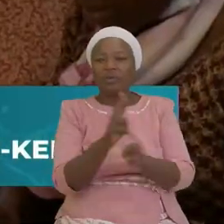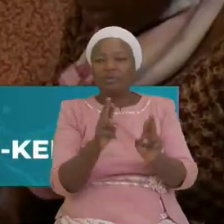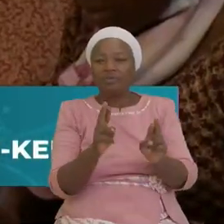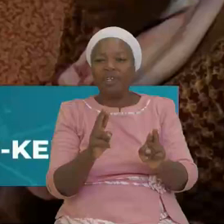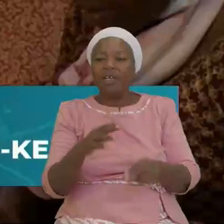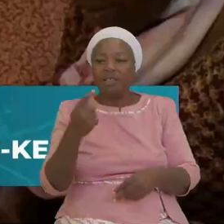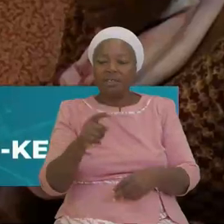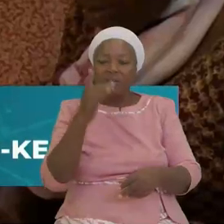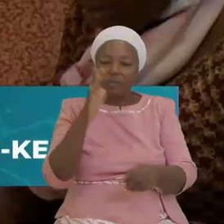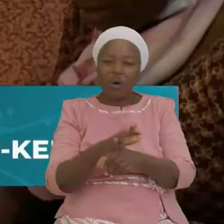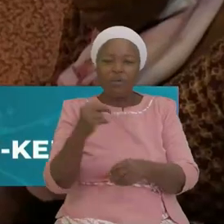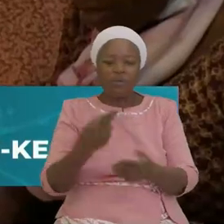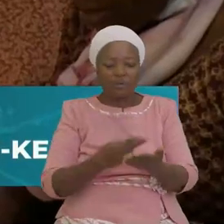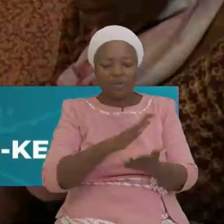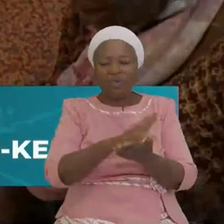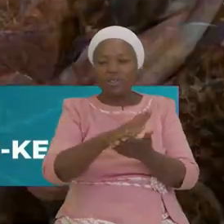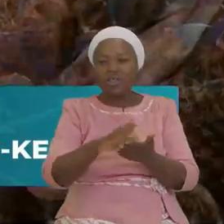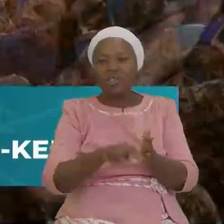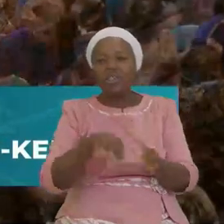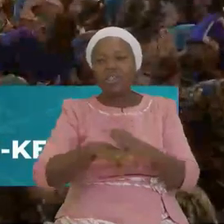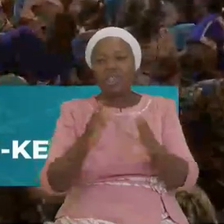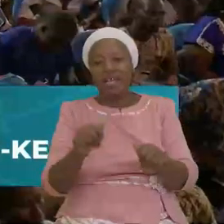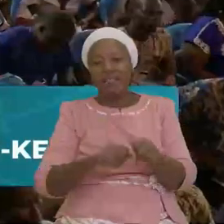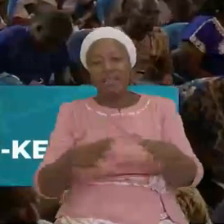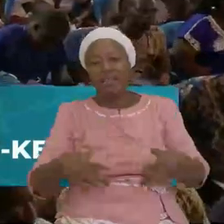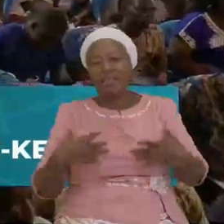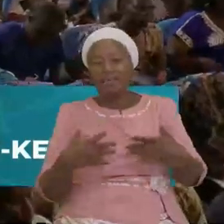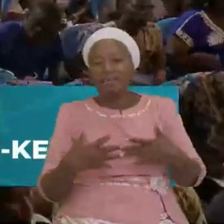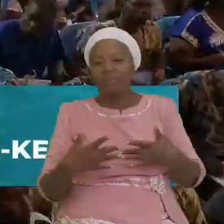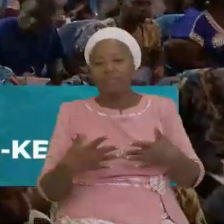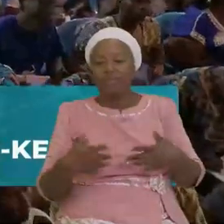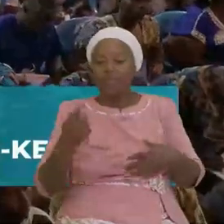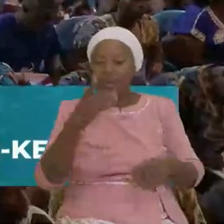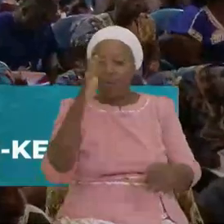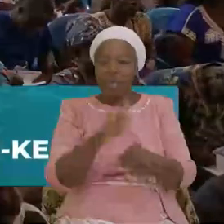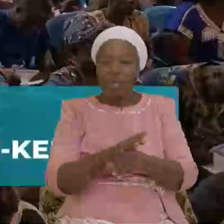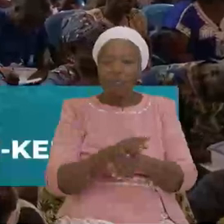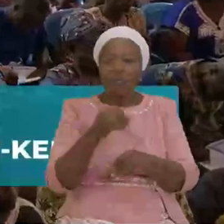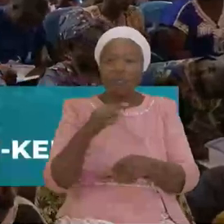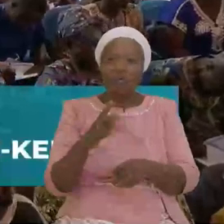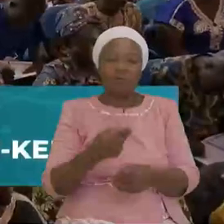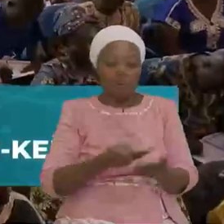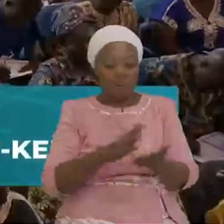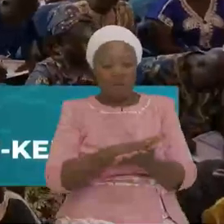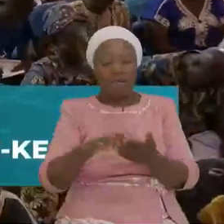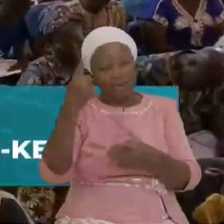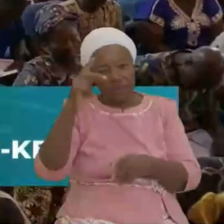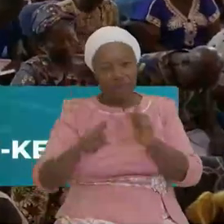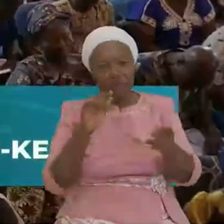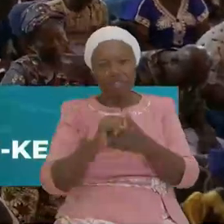salut, la promesse de la rédemption, la promesse de la justice dans toute